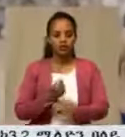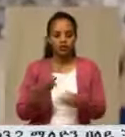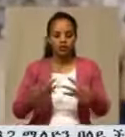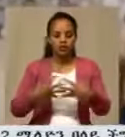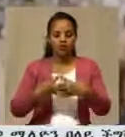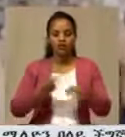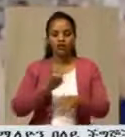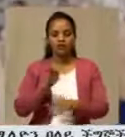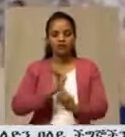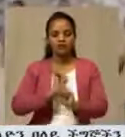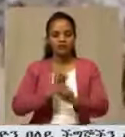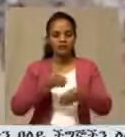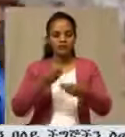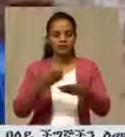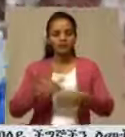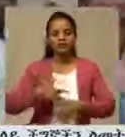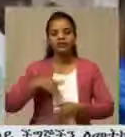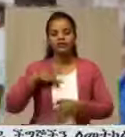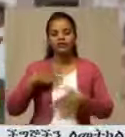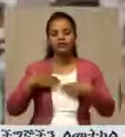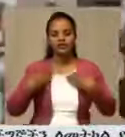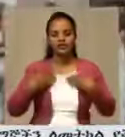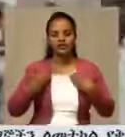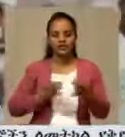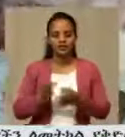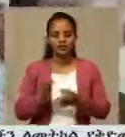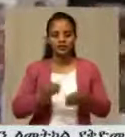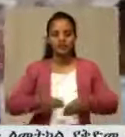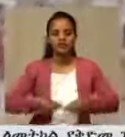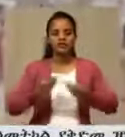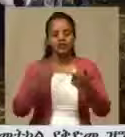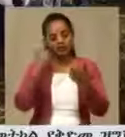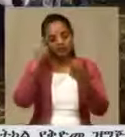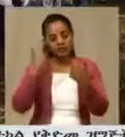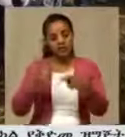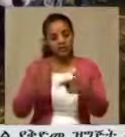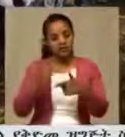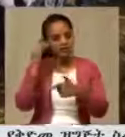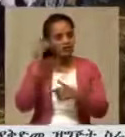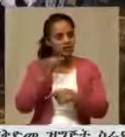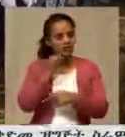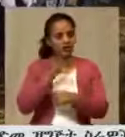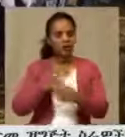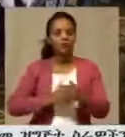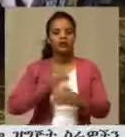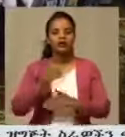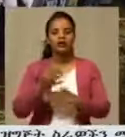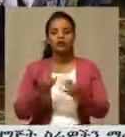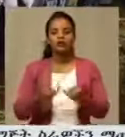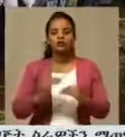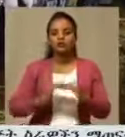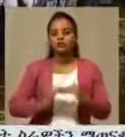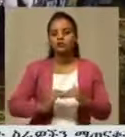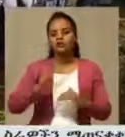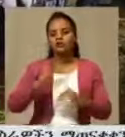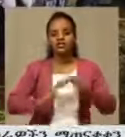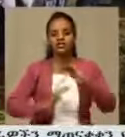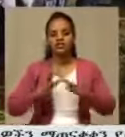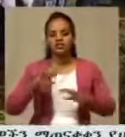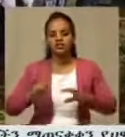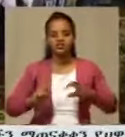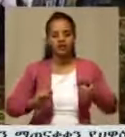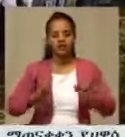ጥያቄ በመመለሱ የተሰማቸውን ደስታ ገልጸው በተሰጠን እድል ሳንዘናጋም በቀጣይም ካሁኑ በበለጠ እጅ ለእጅ